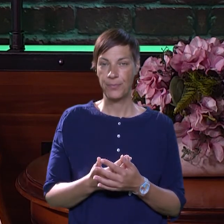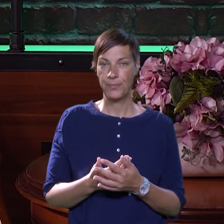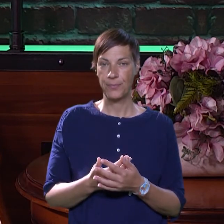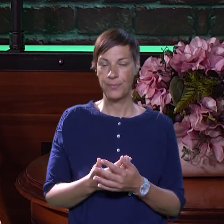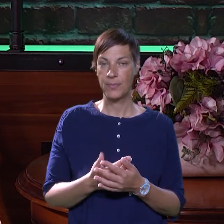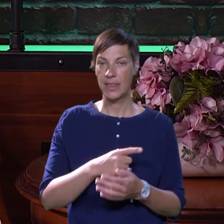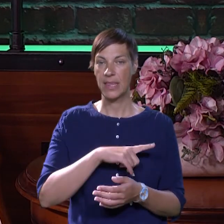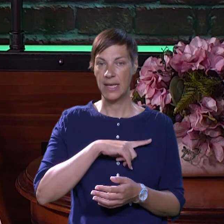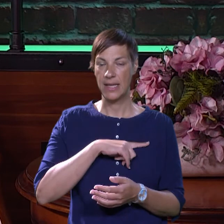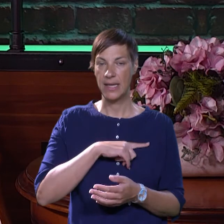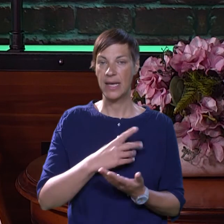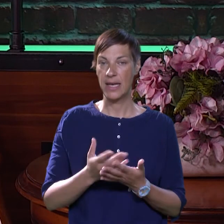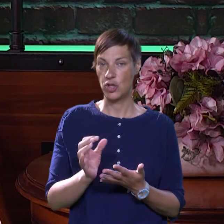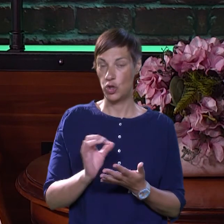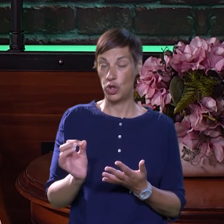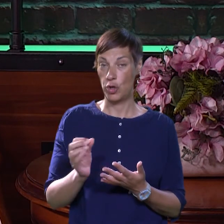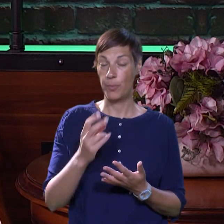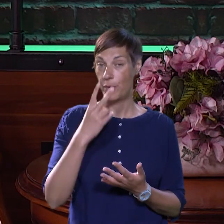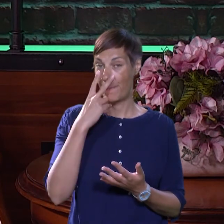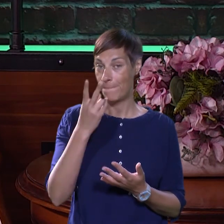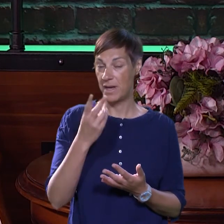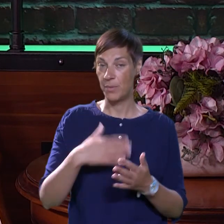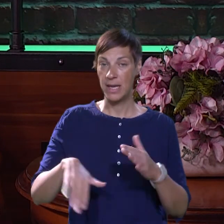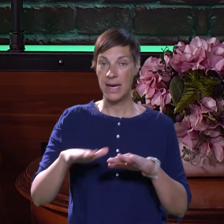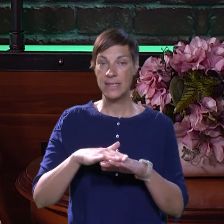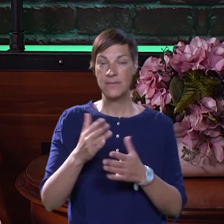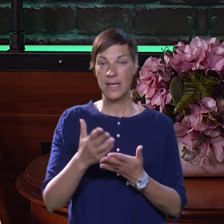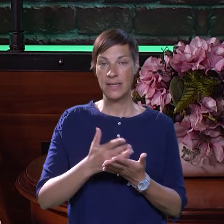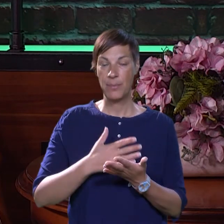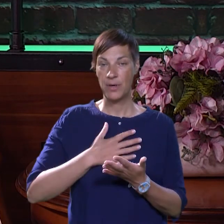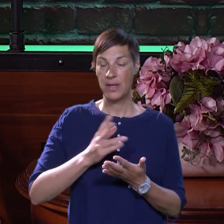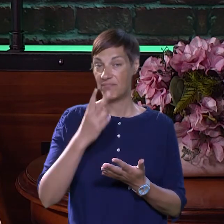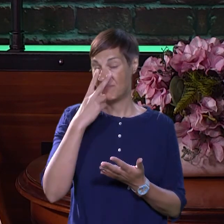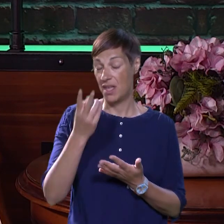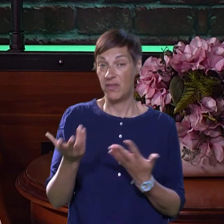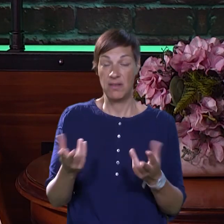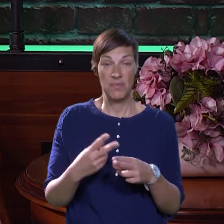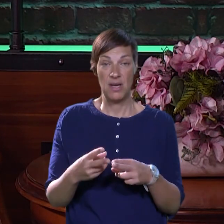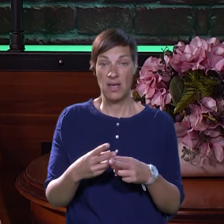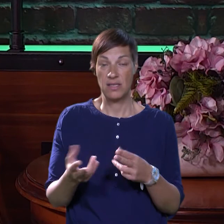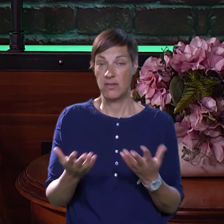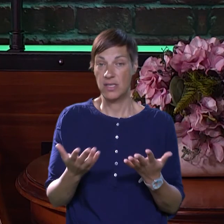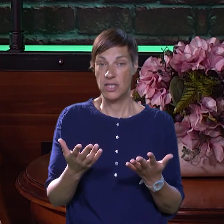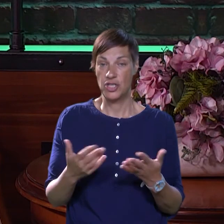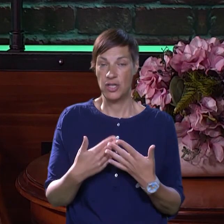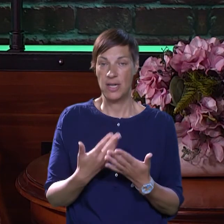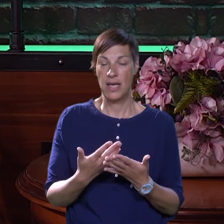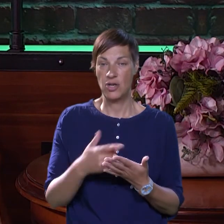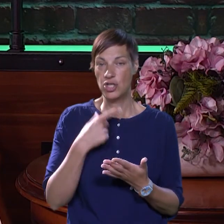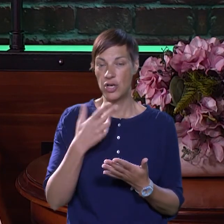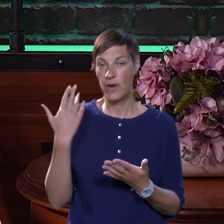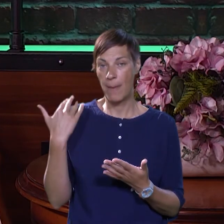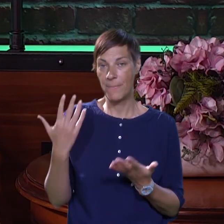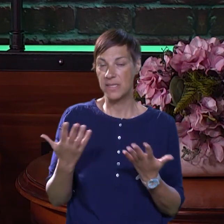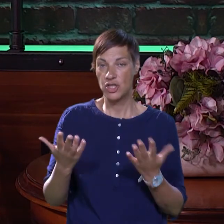Jer Rijeka je to dobro prepoznala i ona razvija taj program. Ja ne vidim razloga zašto ne, ali ono što sam